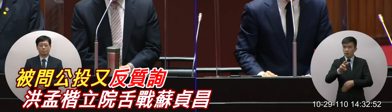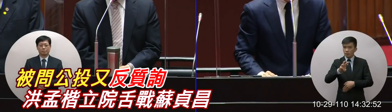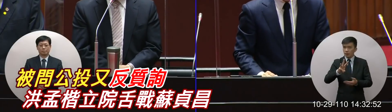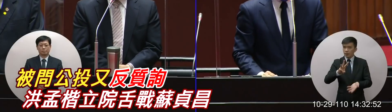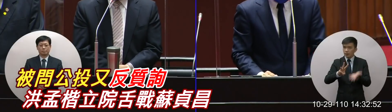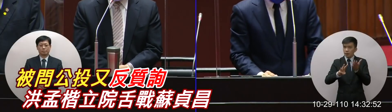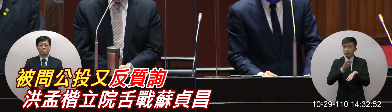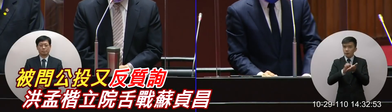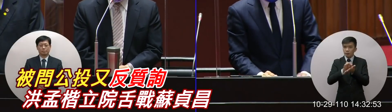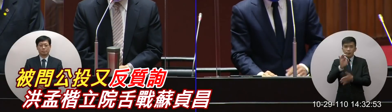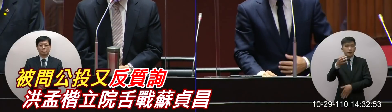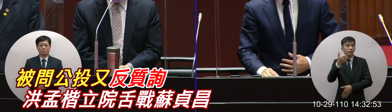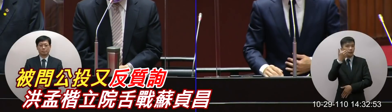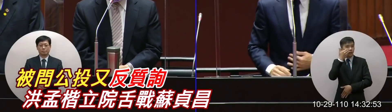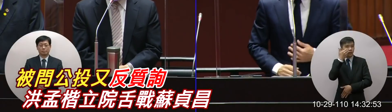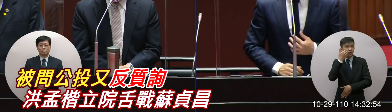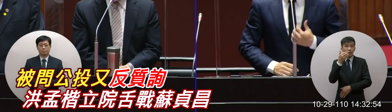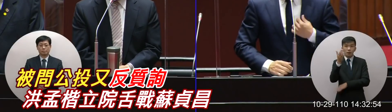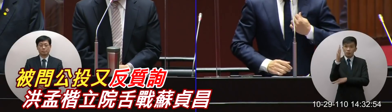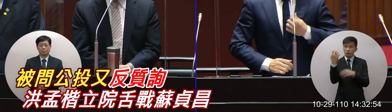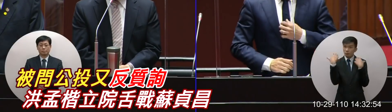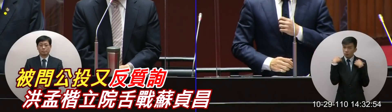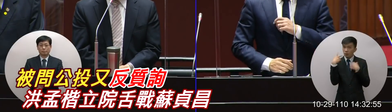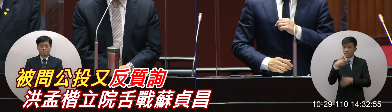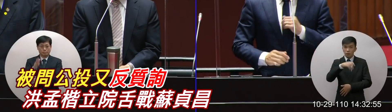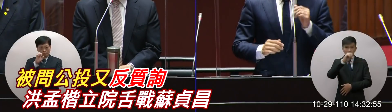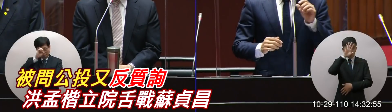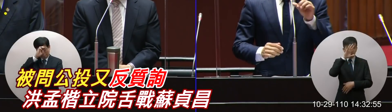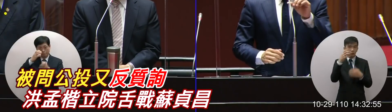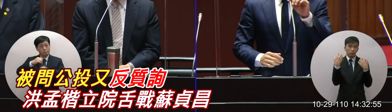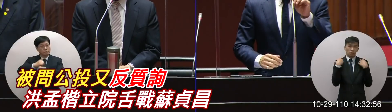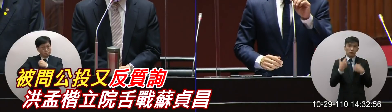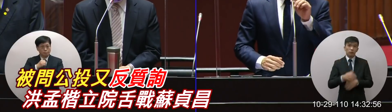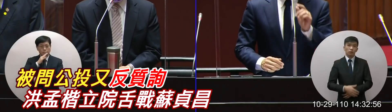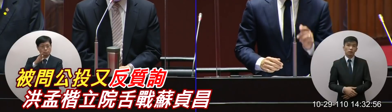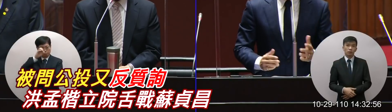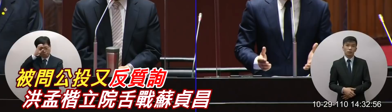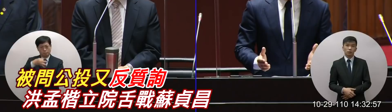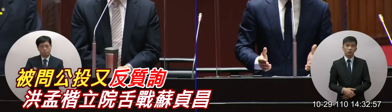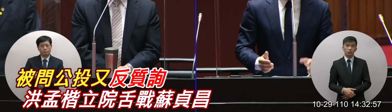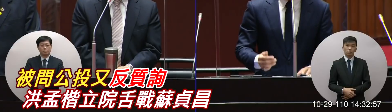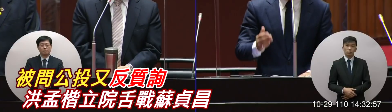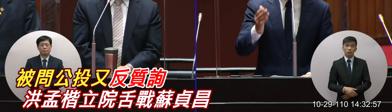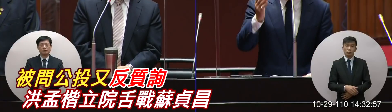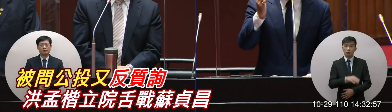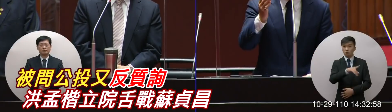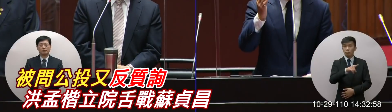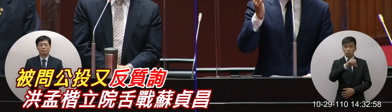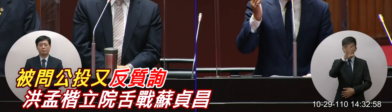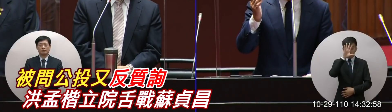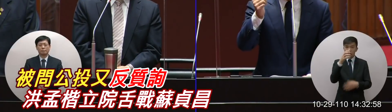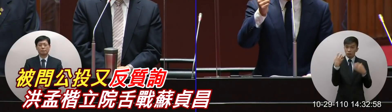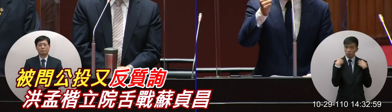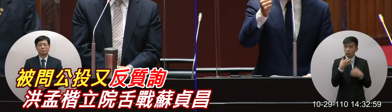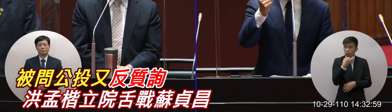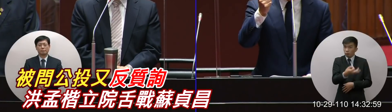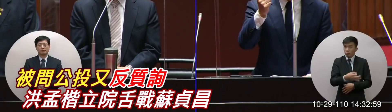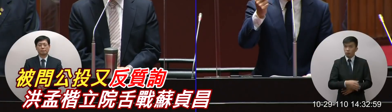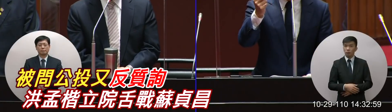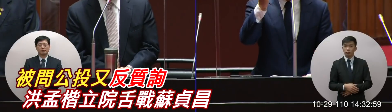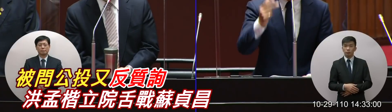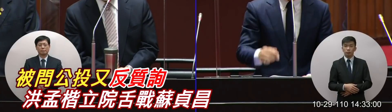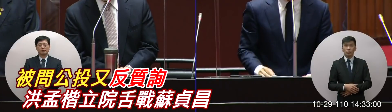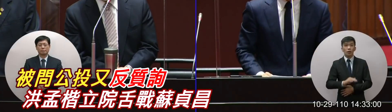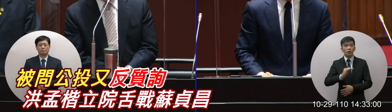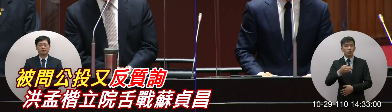党出？ 政党办的活动当然政党出， 政党出，但是你们又是总统、副